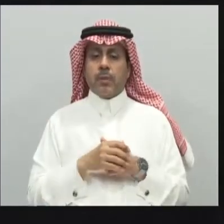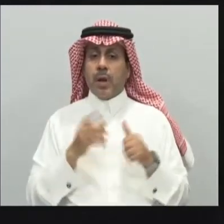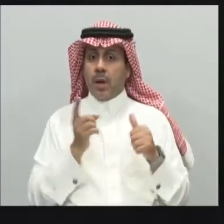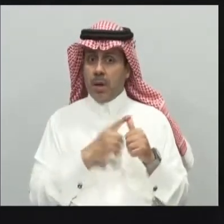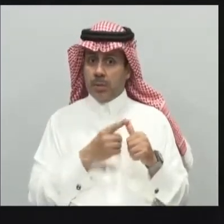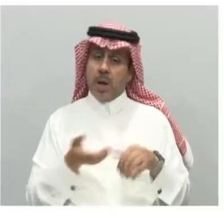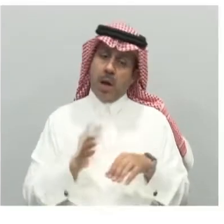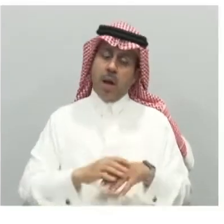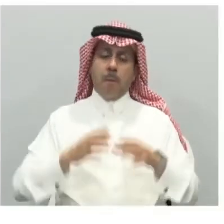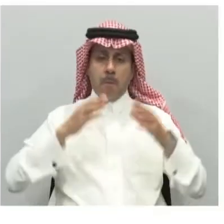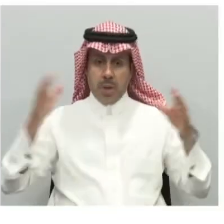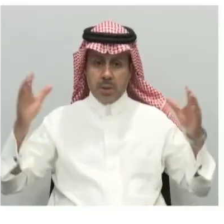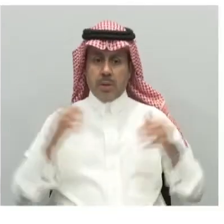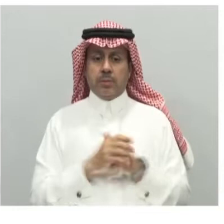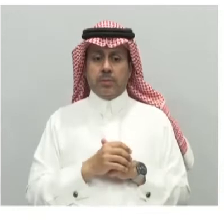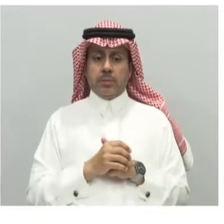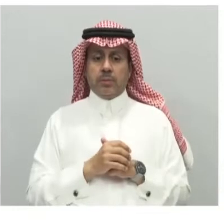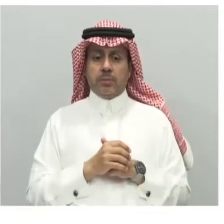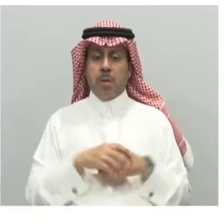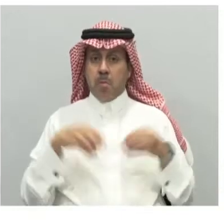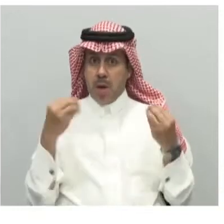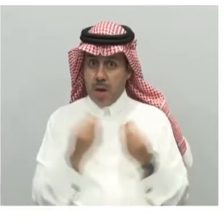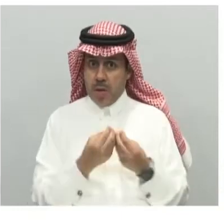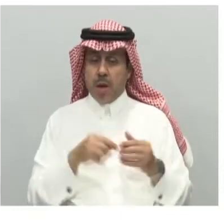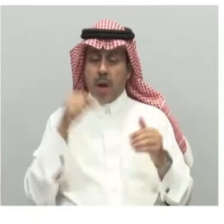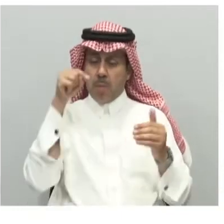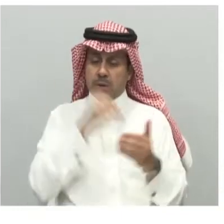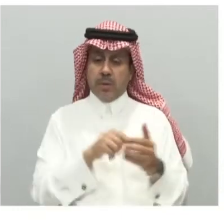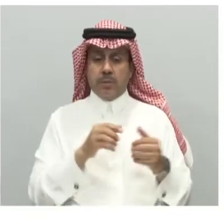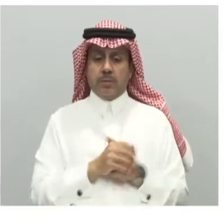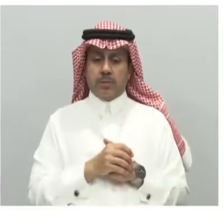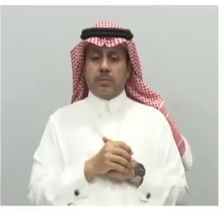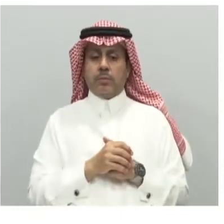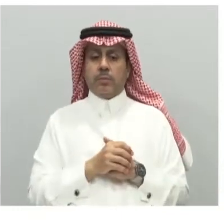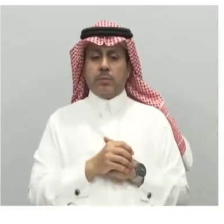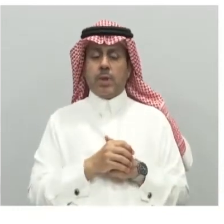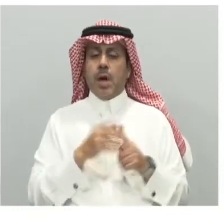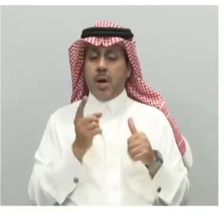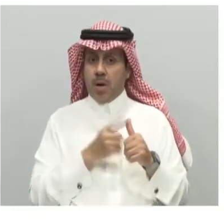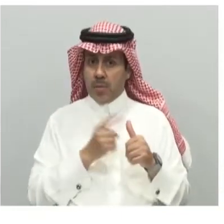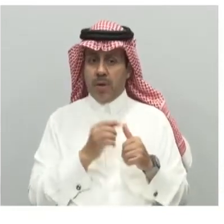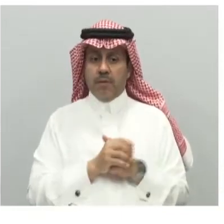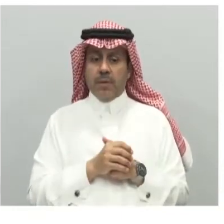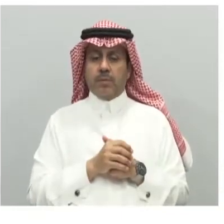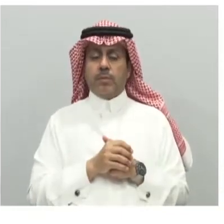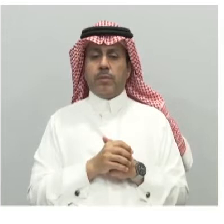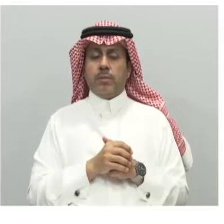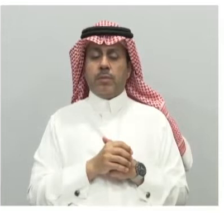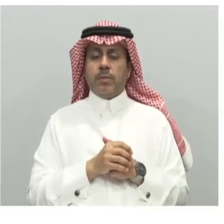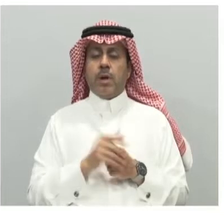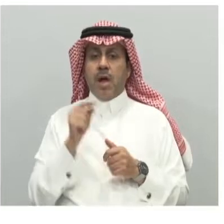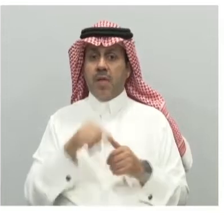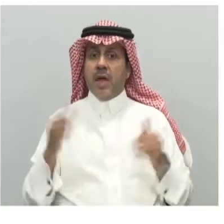على بركه الله ايها الطلاب مع هذا المدخل الذي من خلاله ندخل واياكم الى جو هذا الدرس